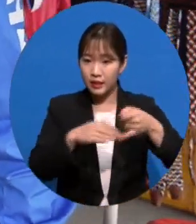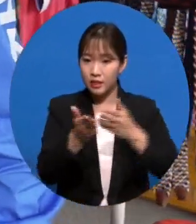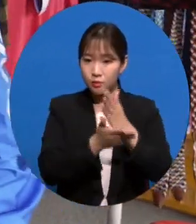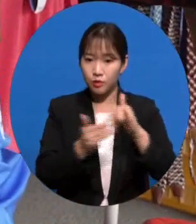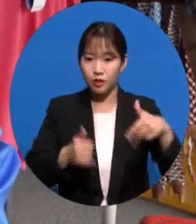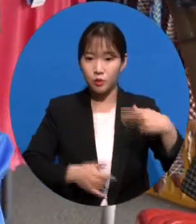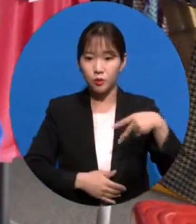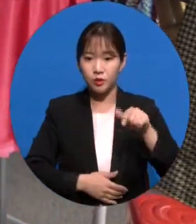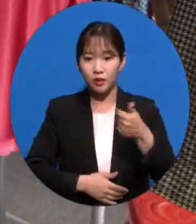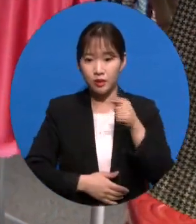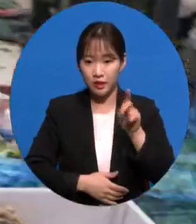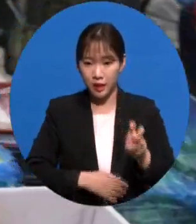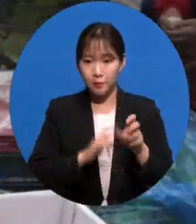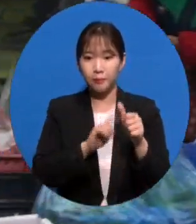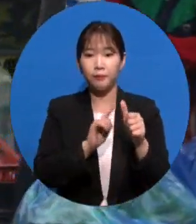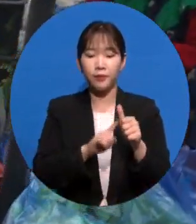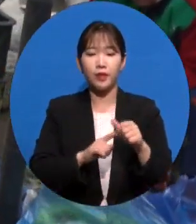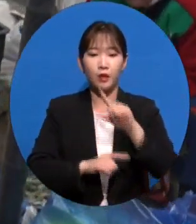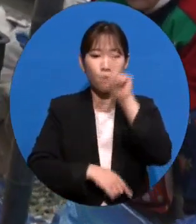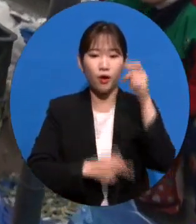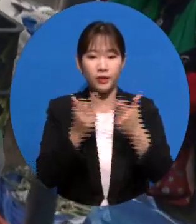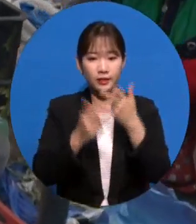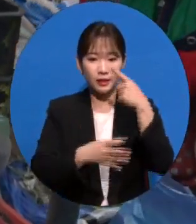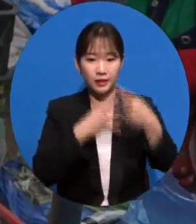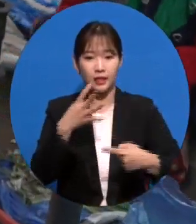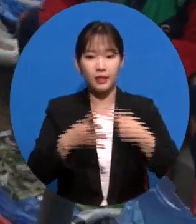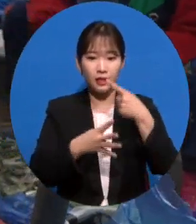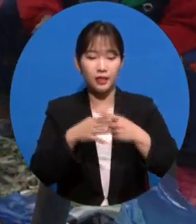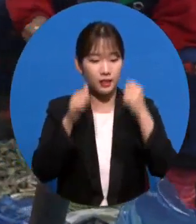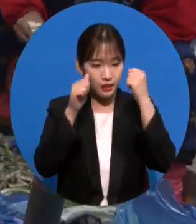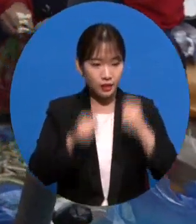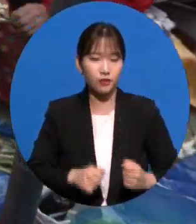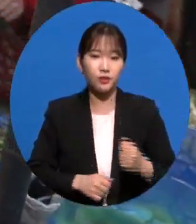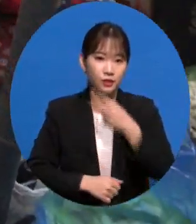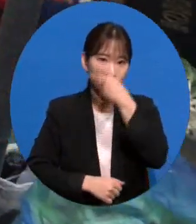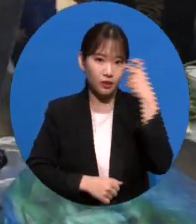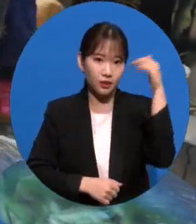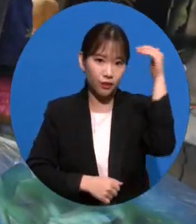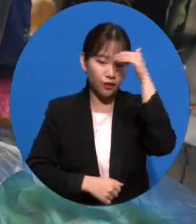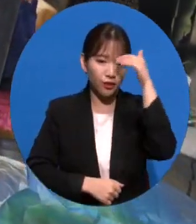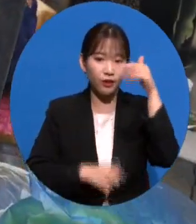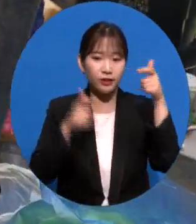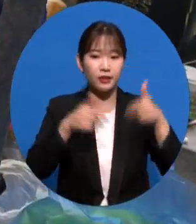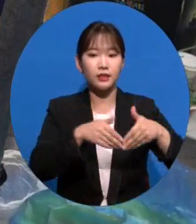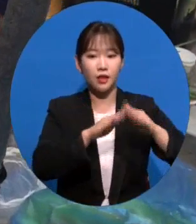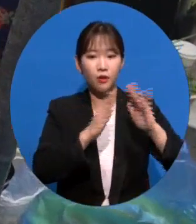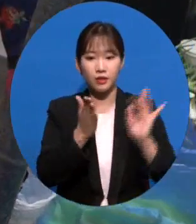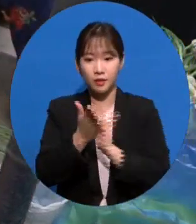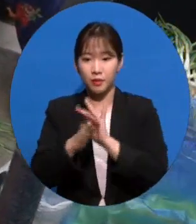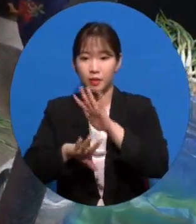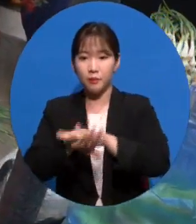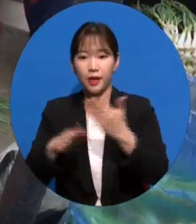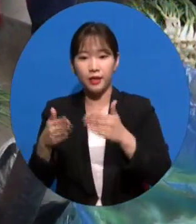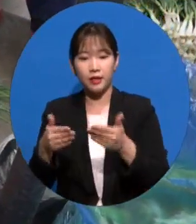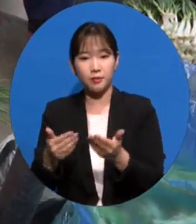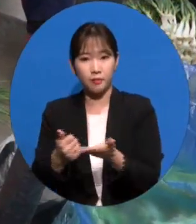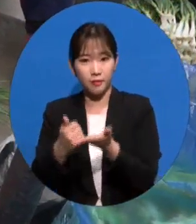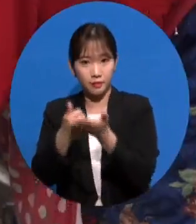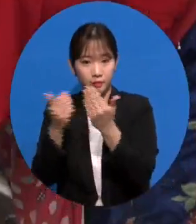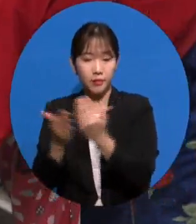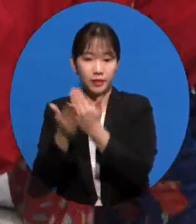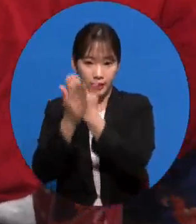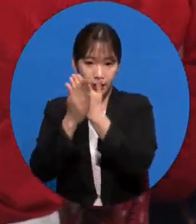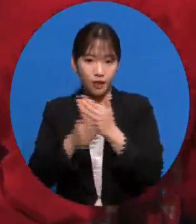조성남 세한대 교수는 월추산 사계절 체류형 관광단지 조성과 스마트 농업 육성,